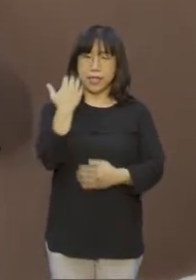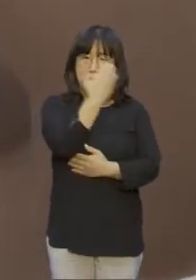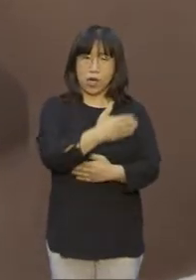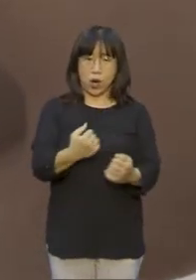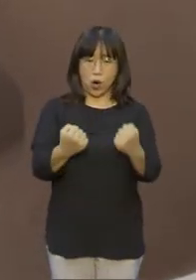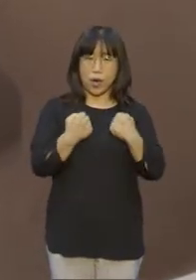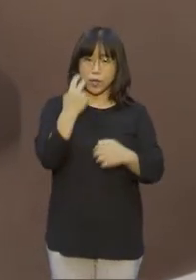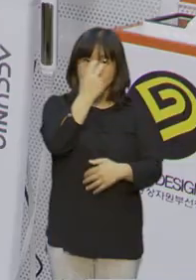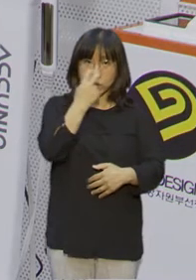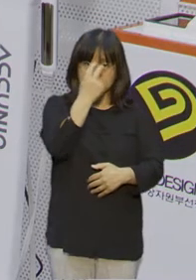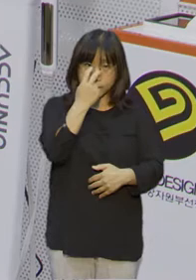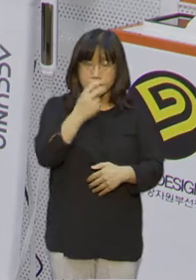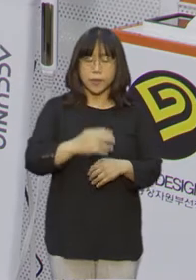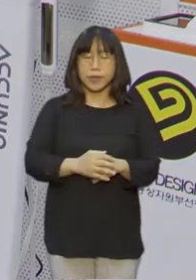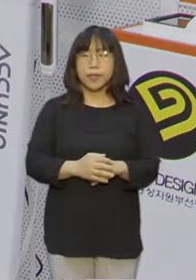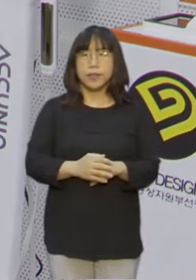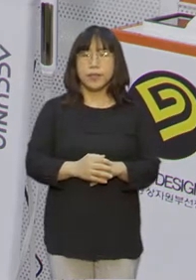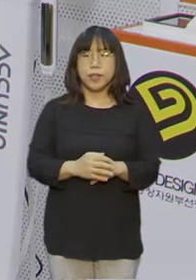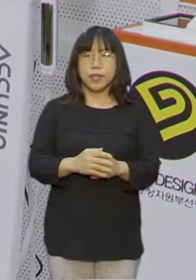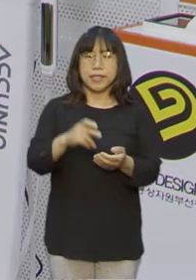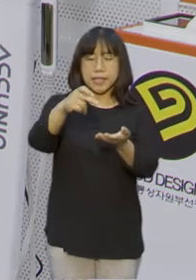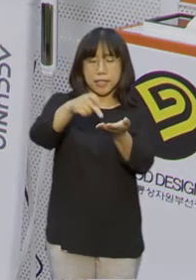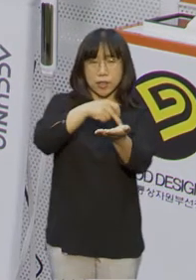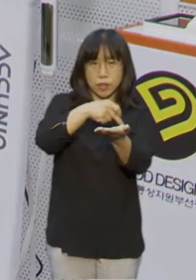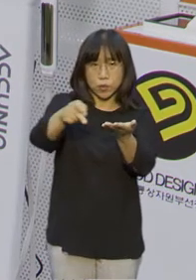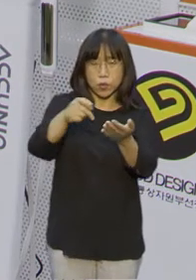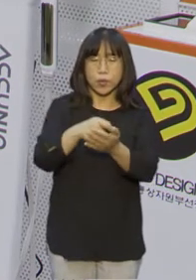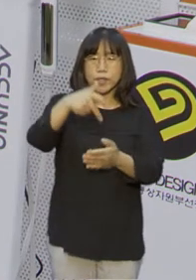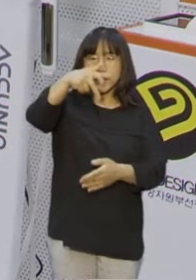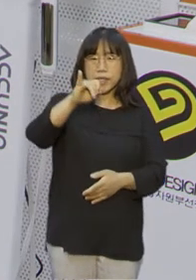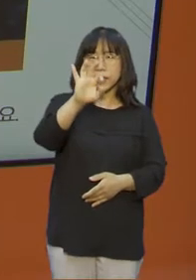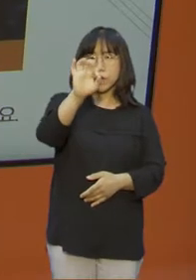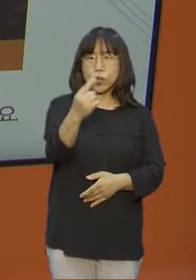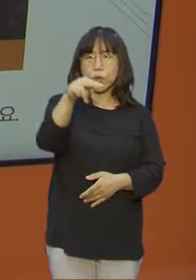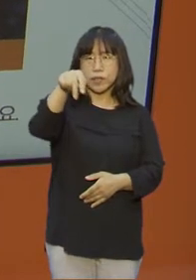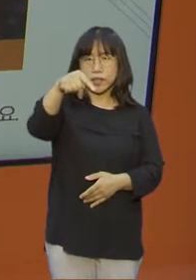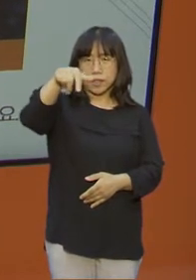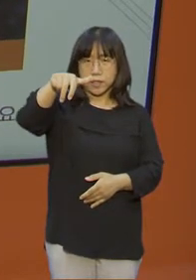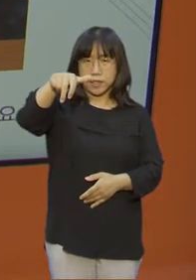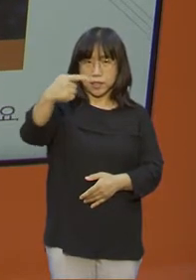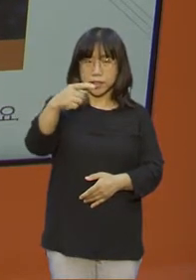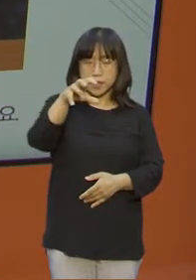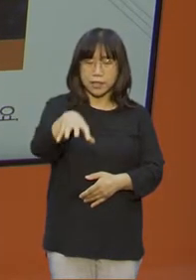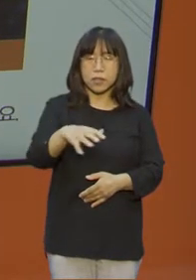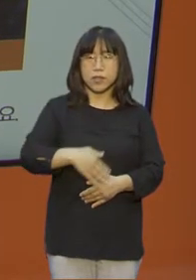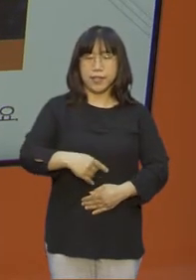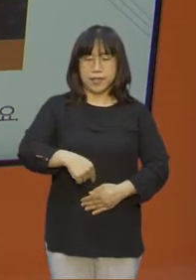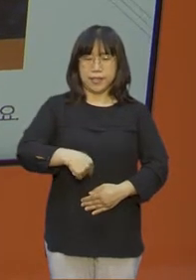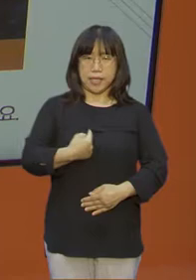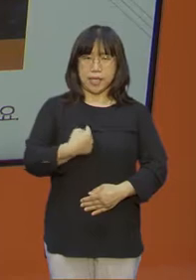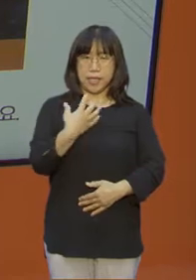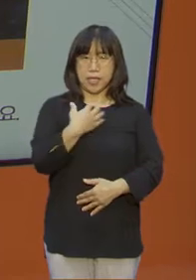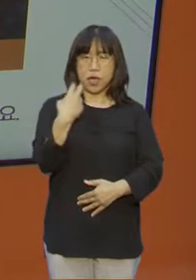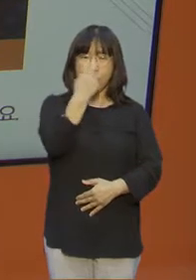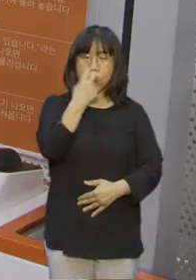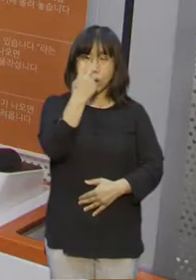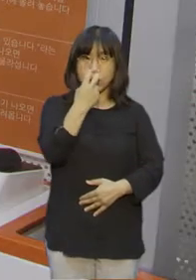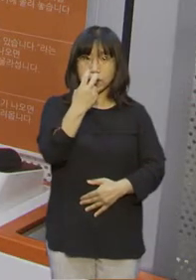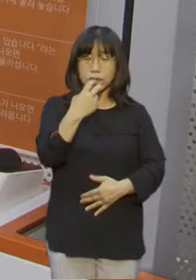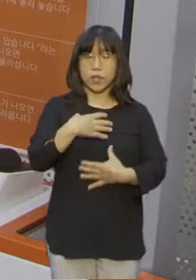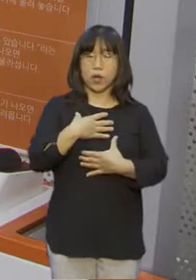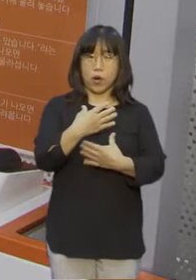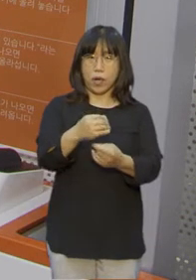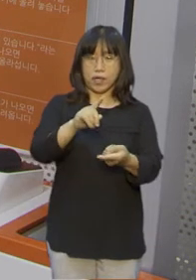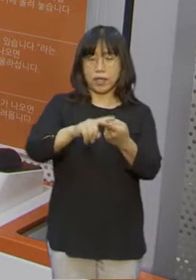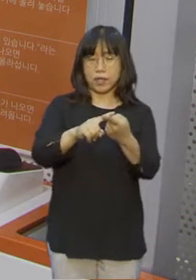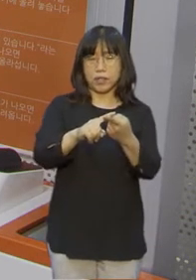후에 건강 상태를 측정하면 키오스크 또는 스마트폰 전용의 마이캐디에서 결과를 확인할 수 있습니다.